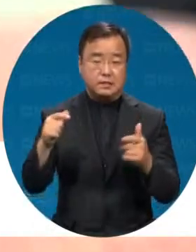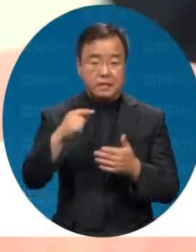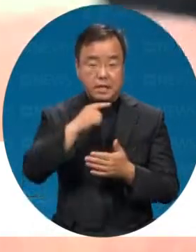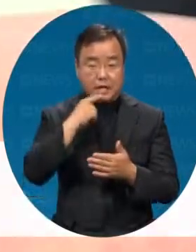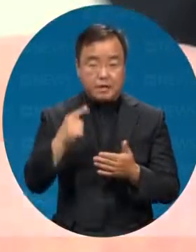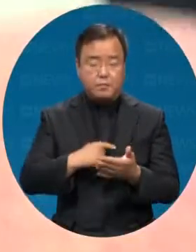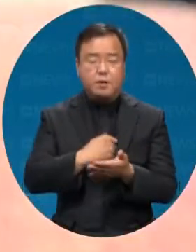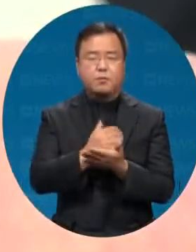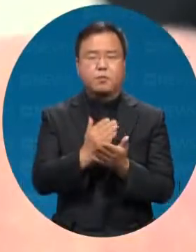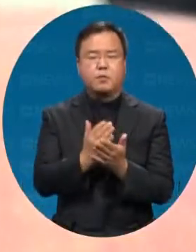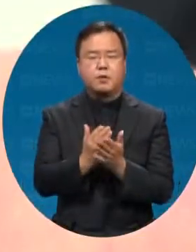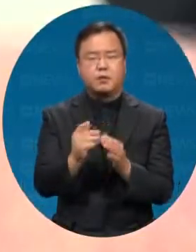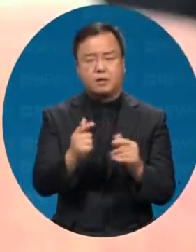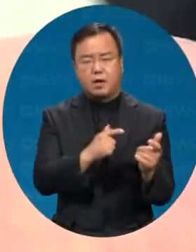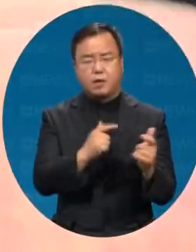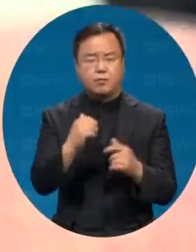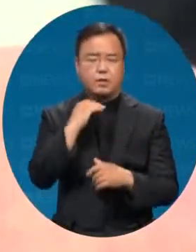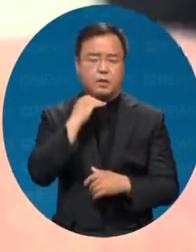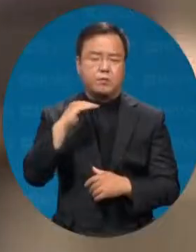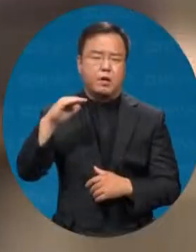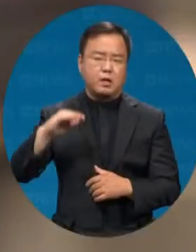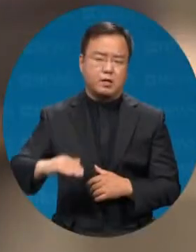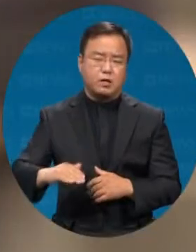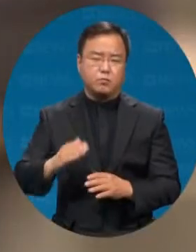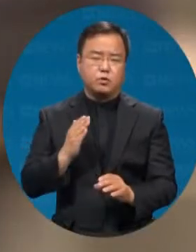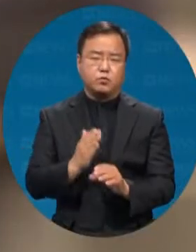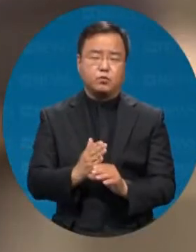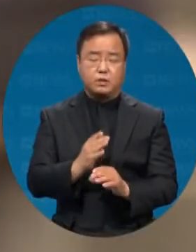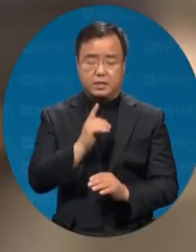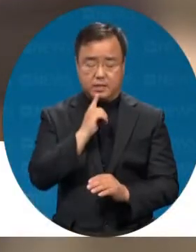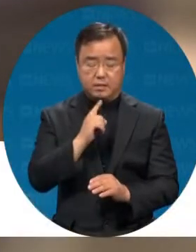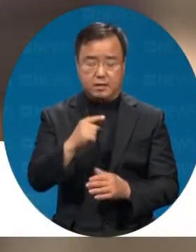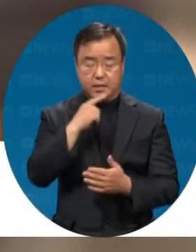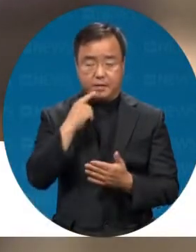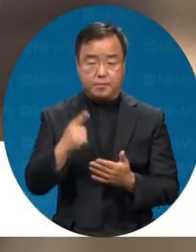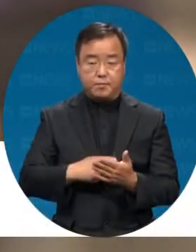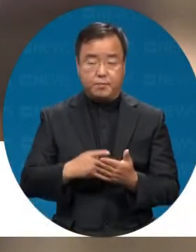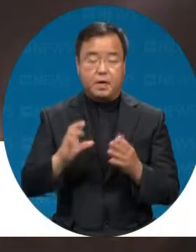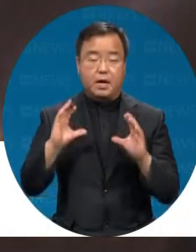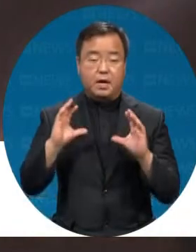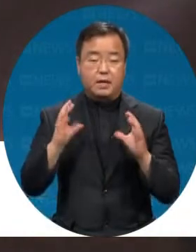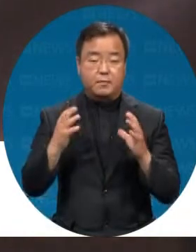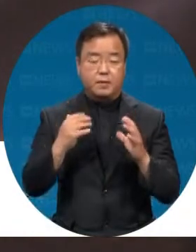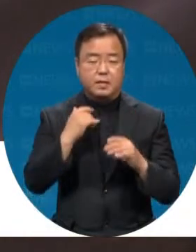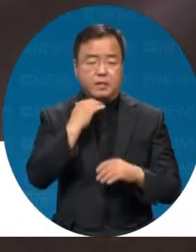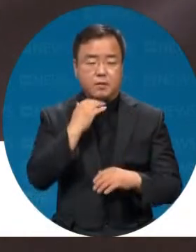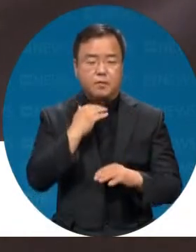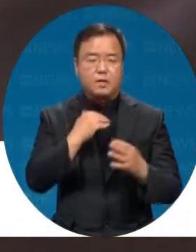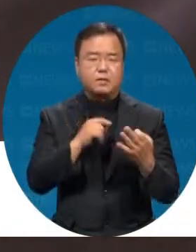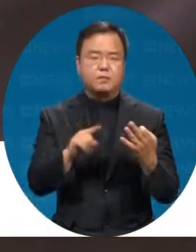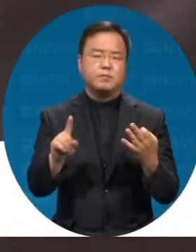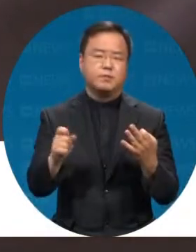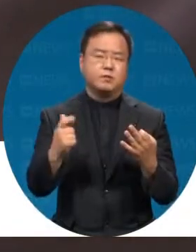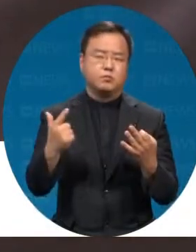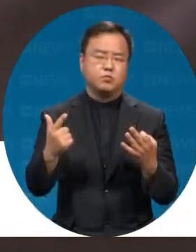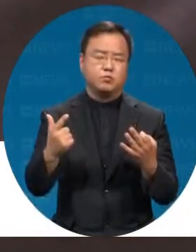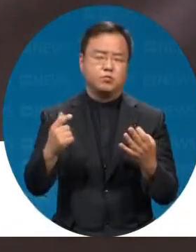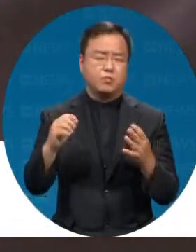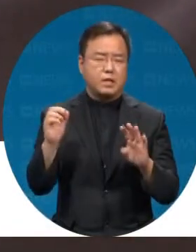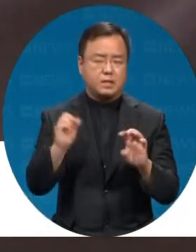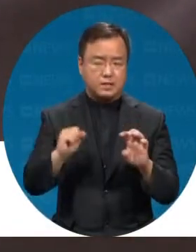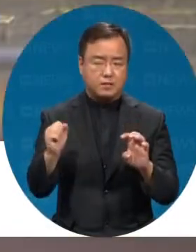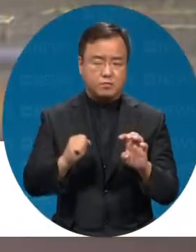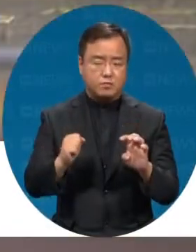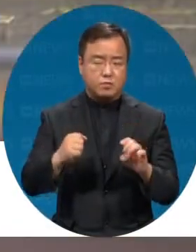연령도 낮아졌다 고 말합니다 피해자 연령 때로는 14에서 16세가 가장 많았는데 전체 40%